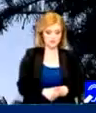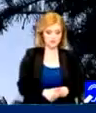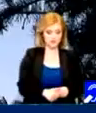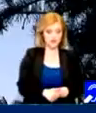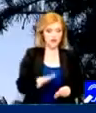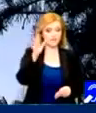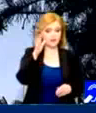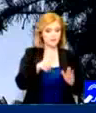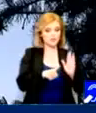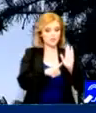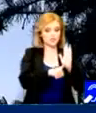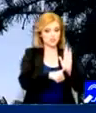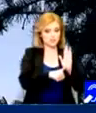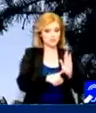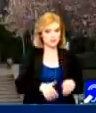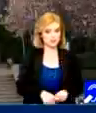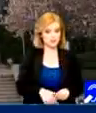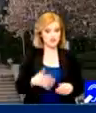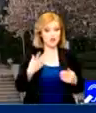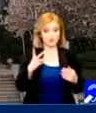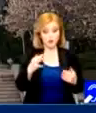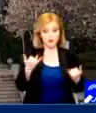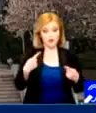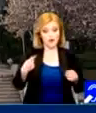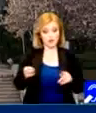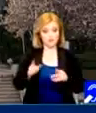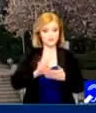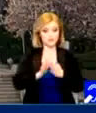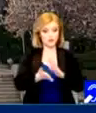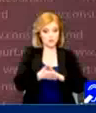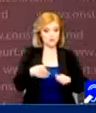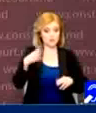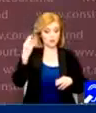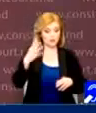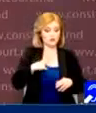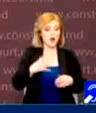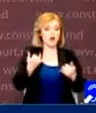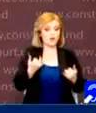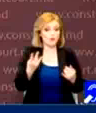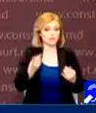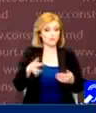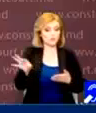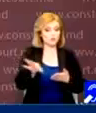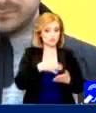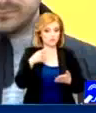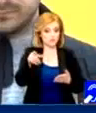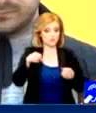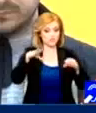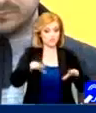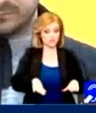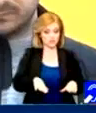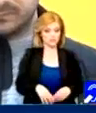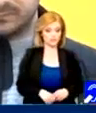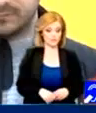în contextul crizei politice din Republica Moldova, solicitarea a fost ca sesizarea să fie examinată în regim de urgență. În cazul